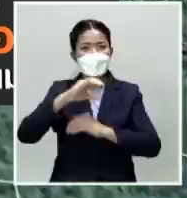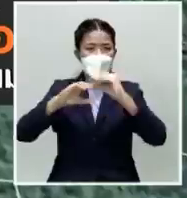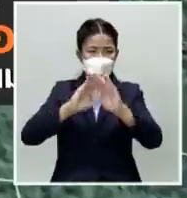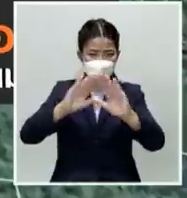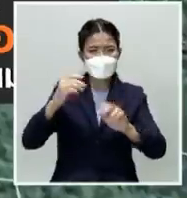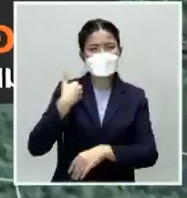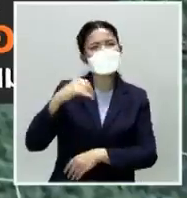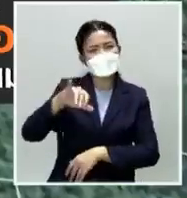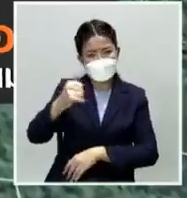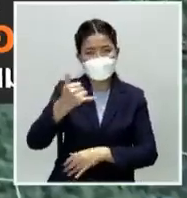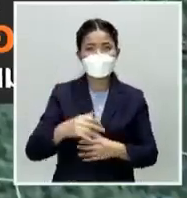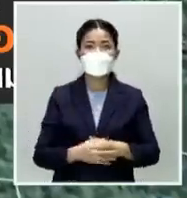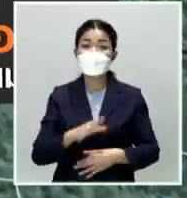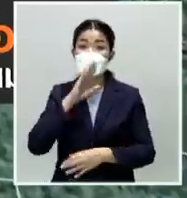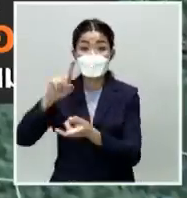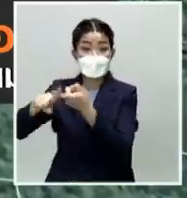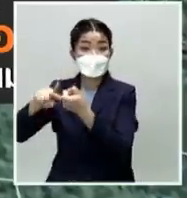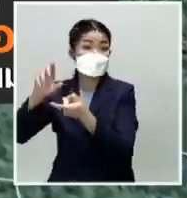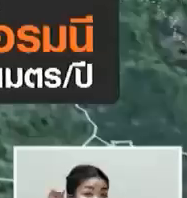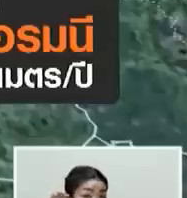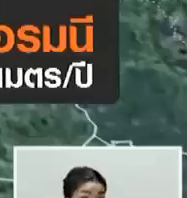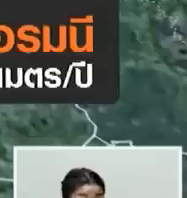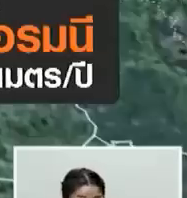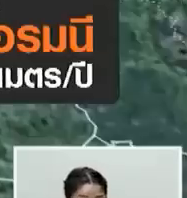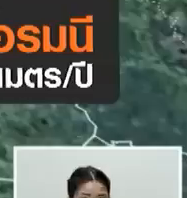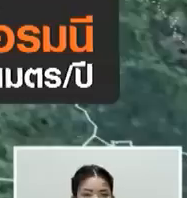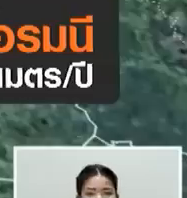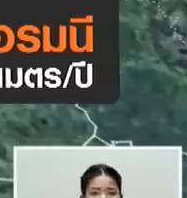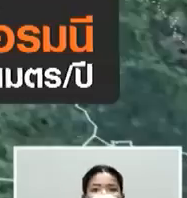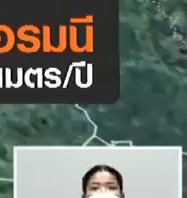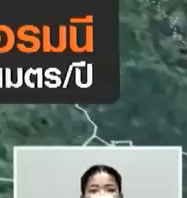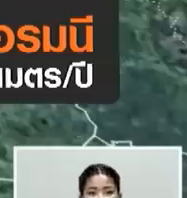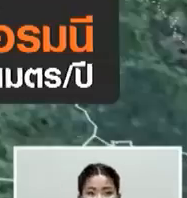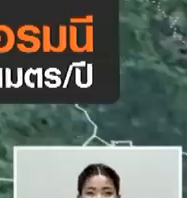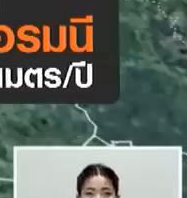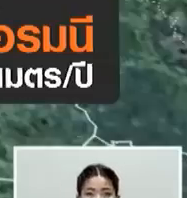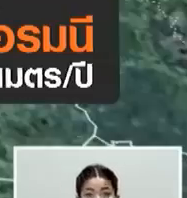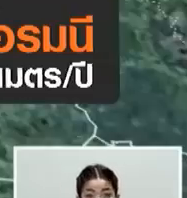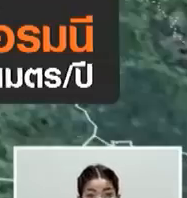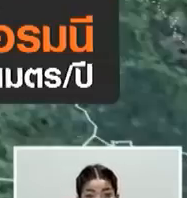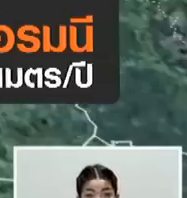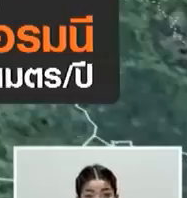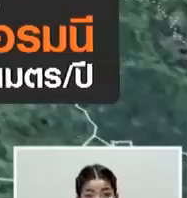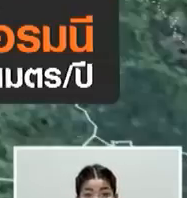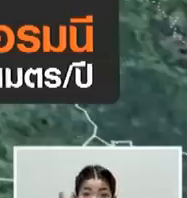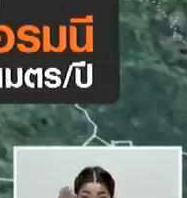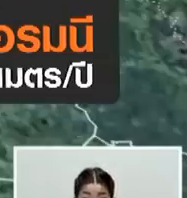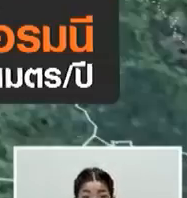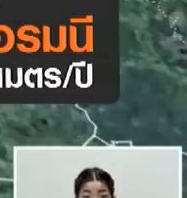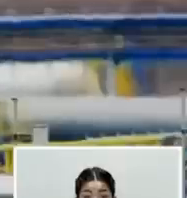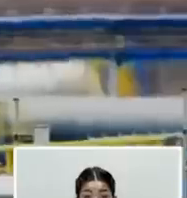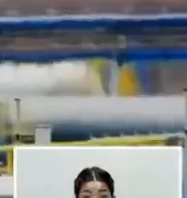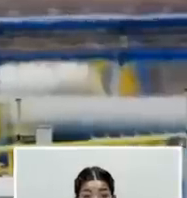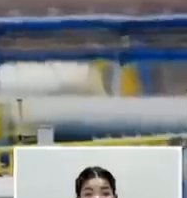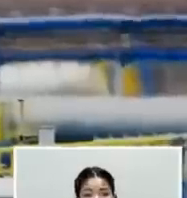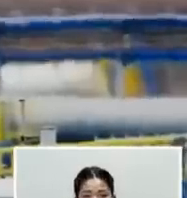ได้เหมือนกันว่าจะยกเลิกหากว่ารัสเซียไม่ฟังเสียงเรียกร้องจากประชาคมโลกนะคะ13มกราคมที่ผ่านมาวุฒิสภาสหรั